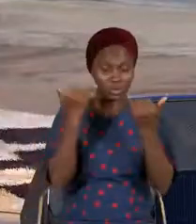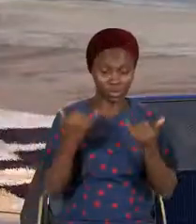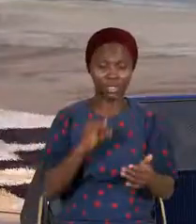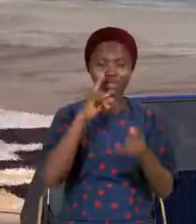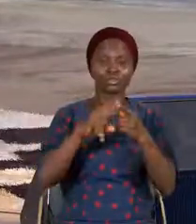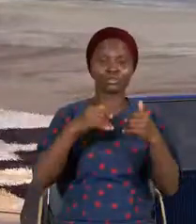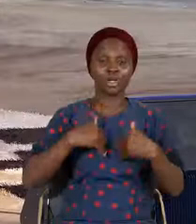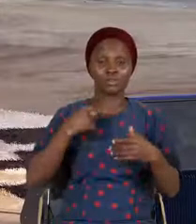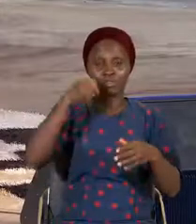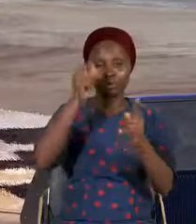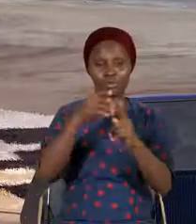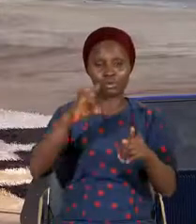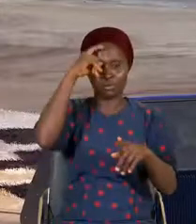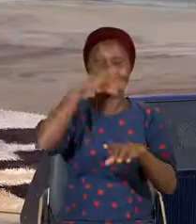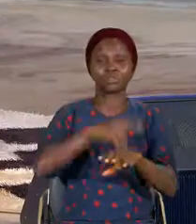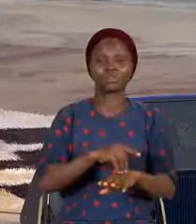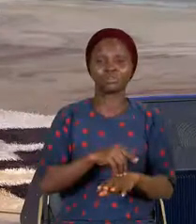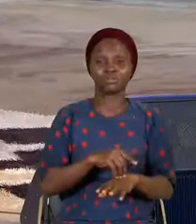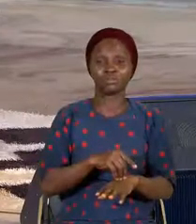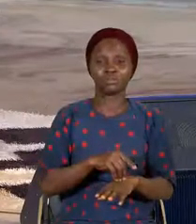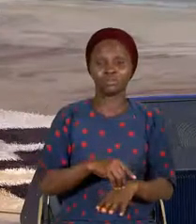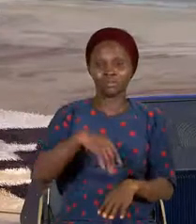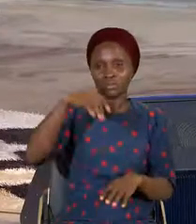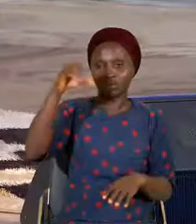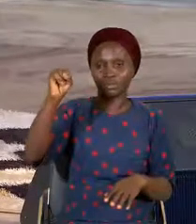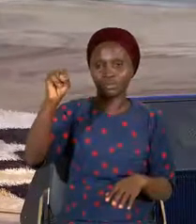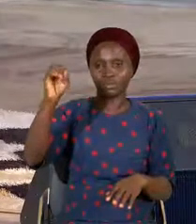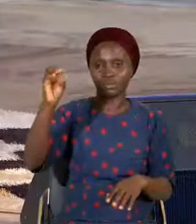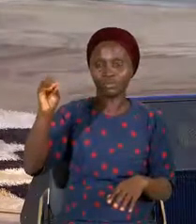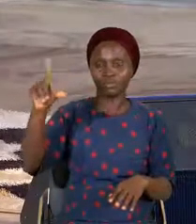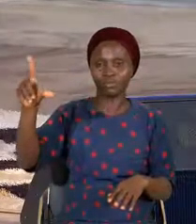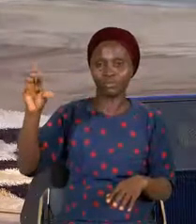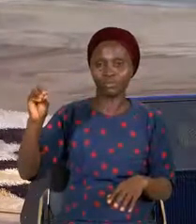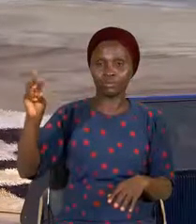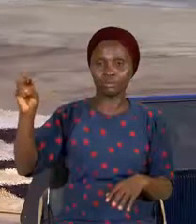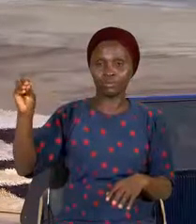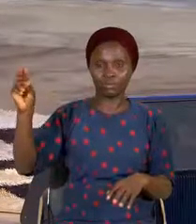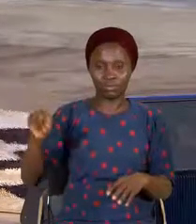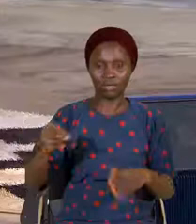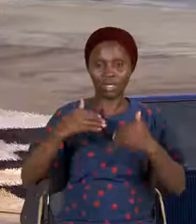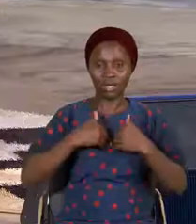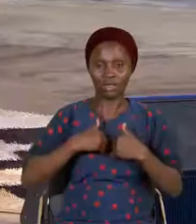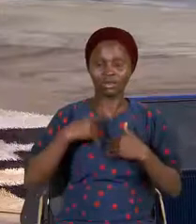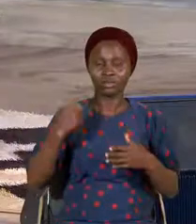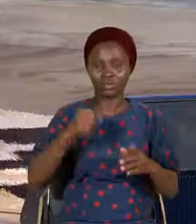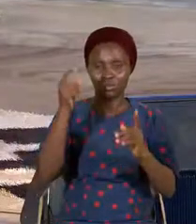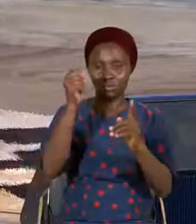la parole de sagesse. Salomon avait la parole de